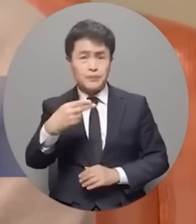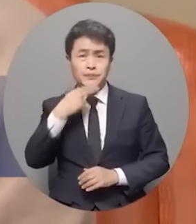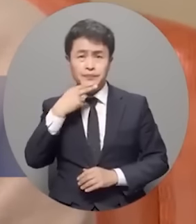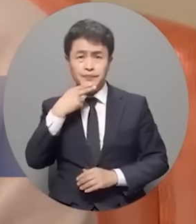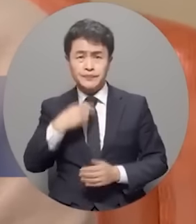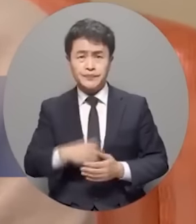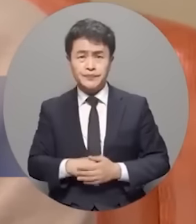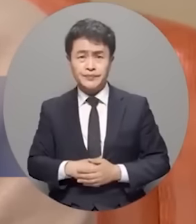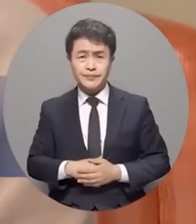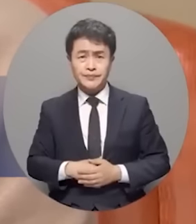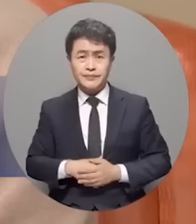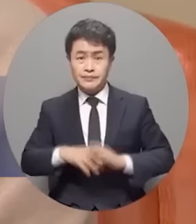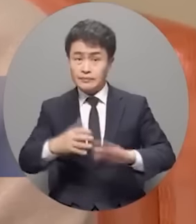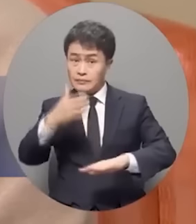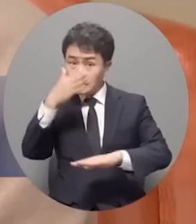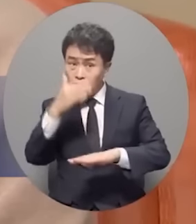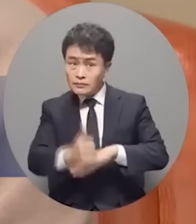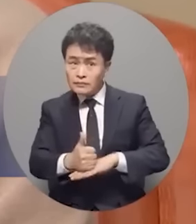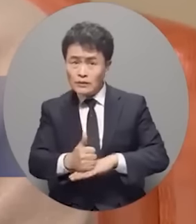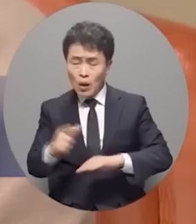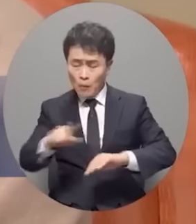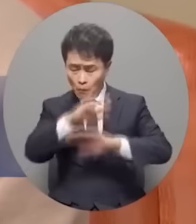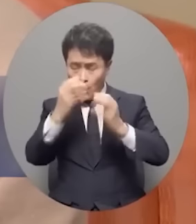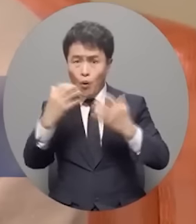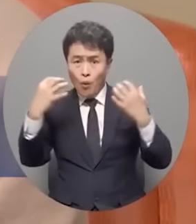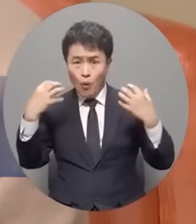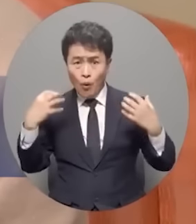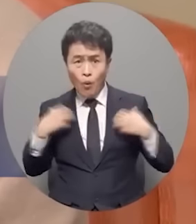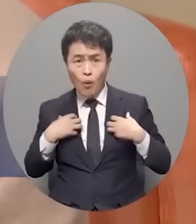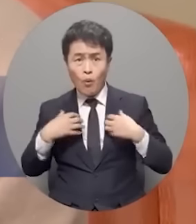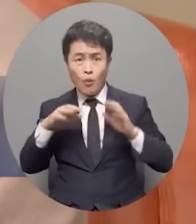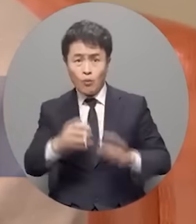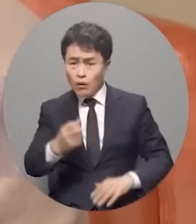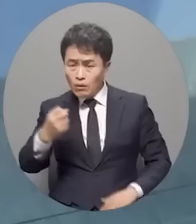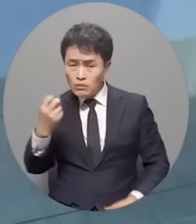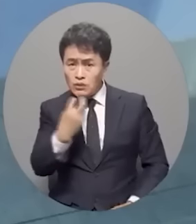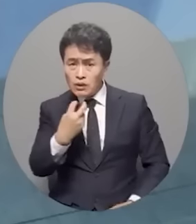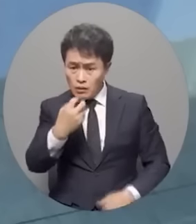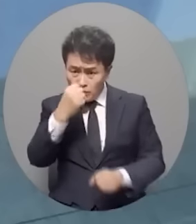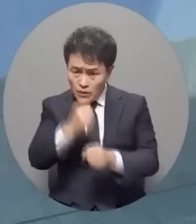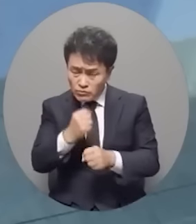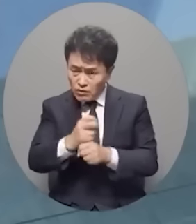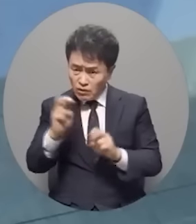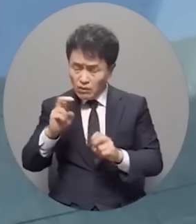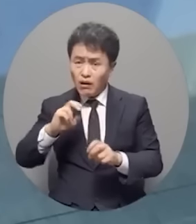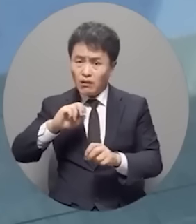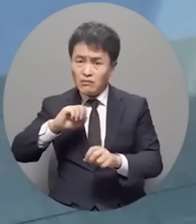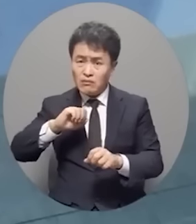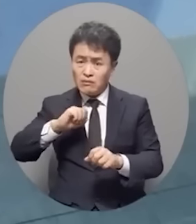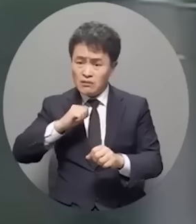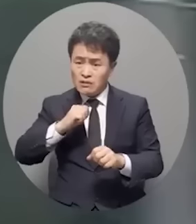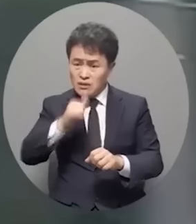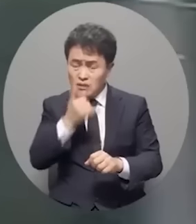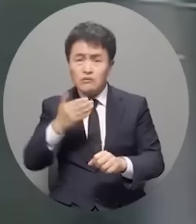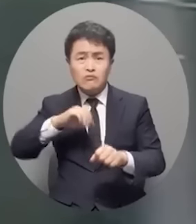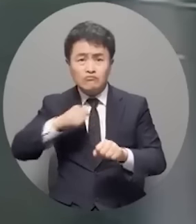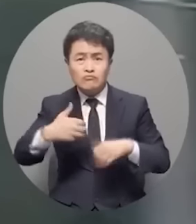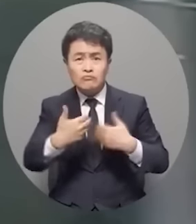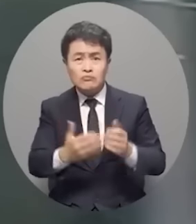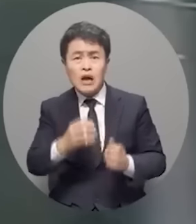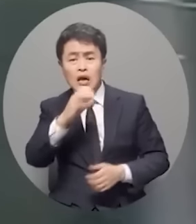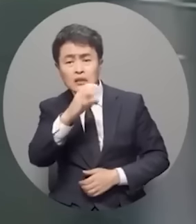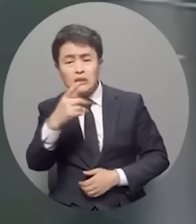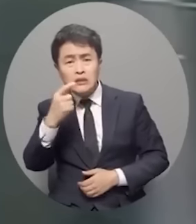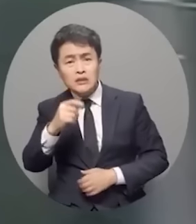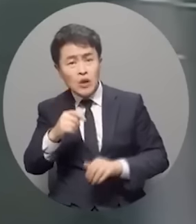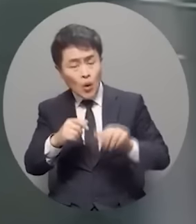없어요. 결과적으로는 모든 책임은 제조사가 있음에도 불구하고 사고 원인 규명을 위해 CCTV 등 50여